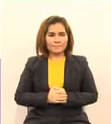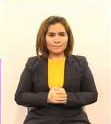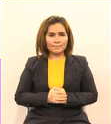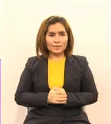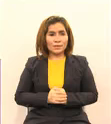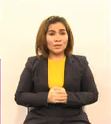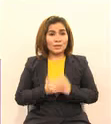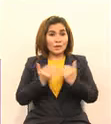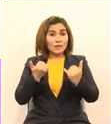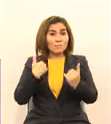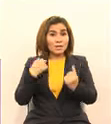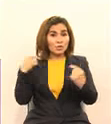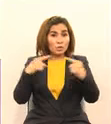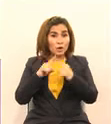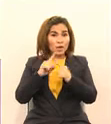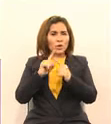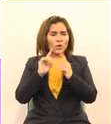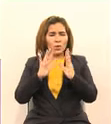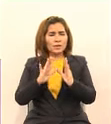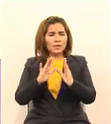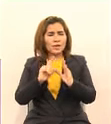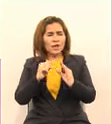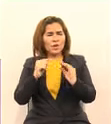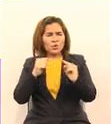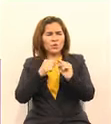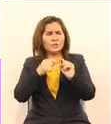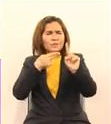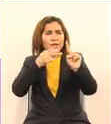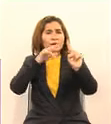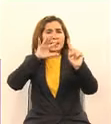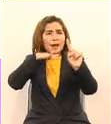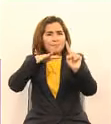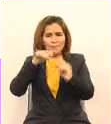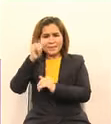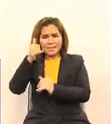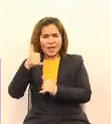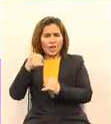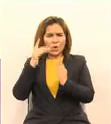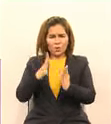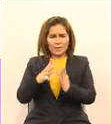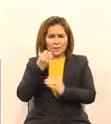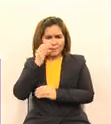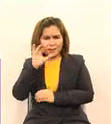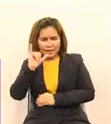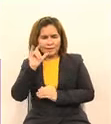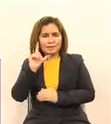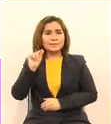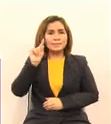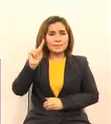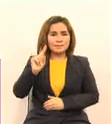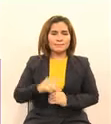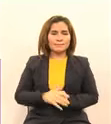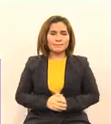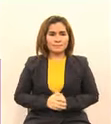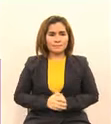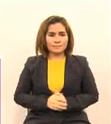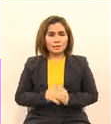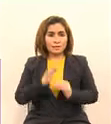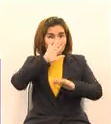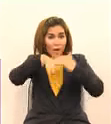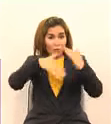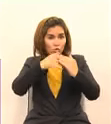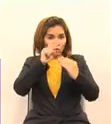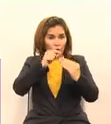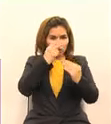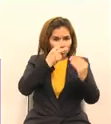ทีนอีก 15,000 นะครับแล้วก็อาจจะเป็นโลคอลคืออาจจะไม่สะดวกที่จะกลับบ้านอยู่ประมาณ21คนทั้งหมดเนี่ยได้รับการดูแ